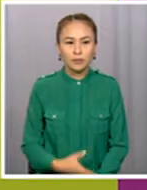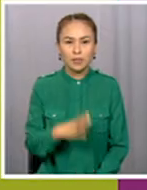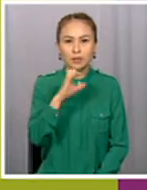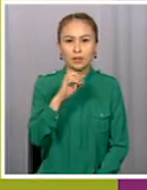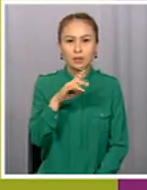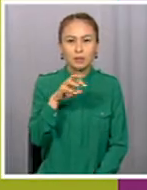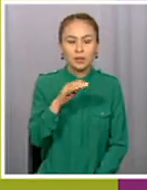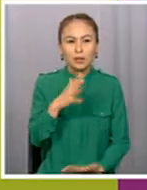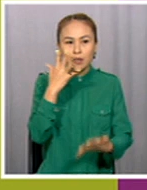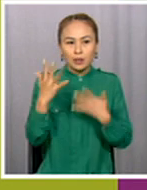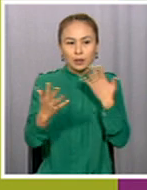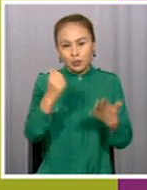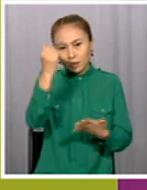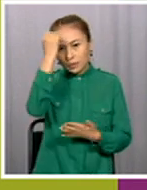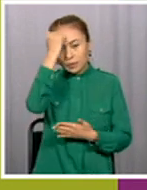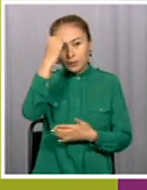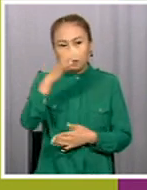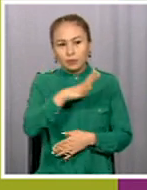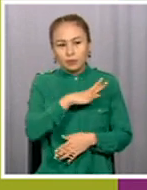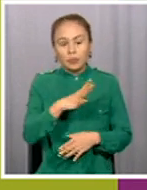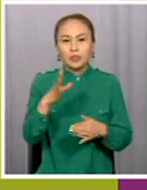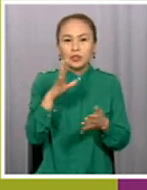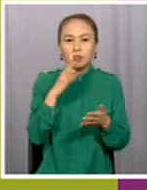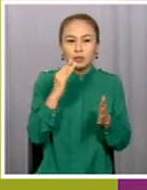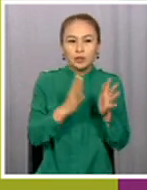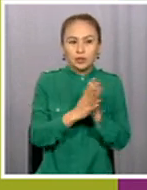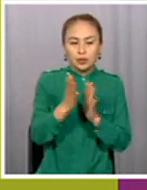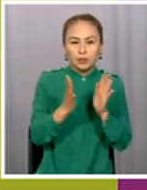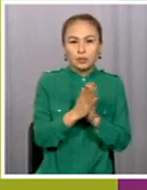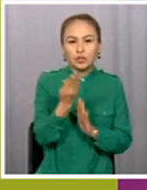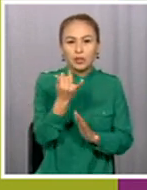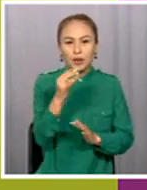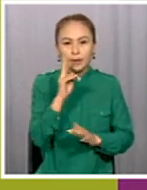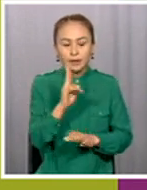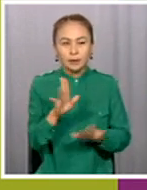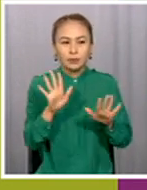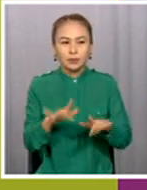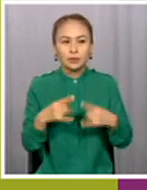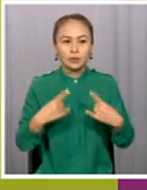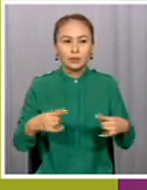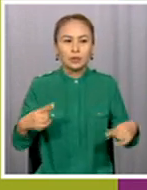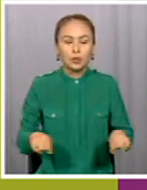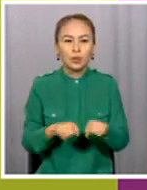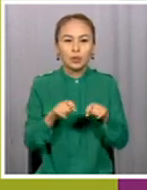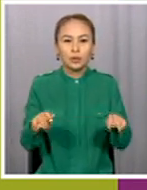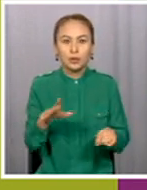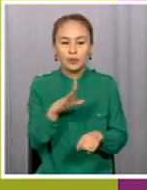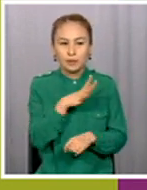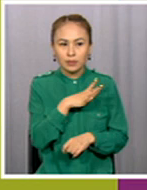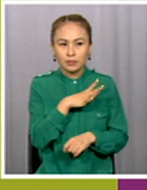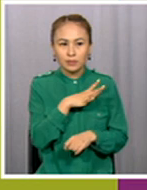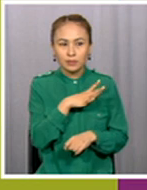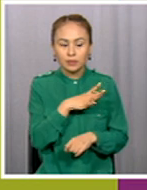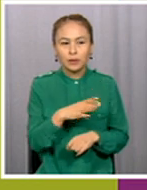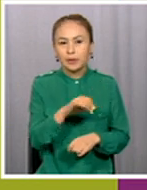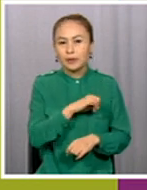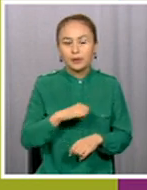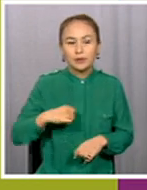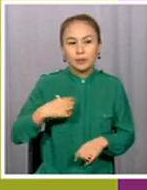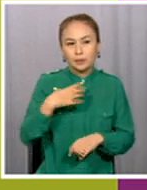Сарматтардың археологиялық ескерткіштері Жем, Жайық, Елек өзендерінің жағалауында орналасқан. Ең